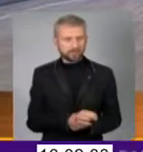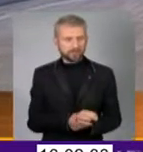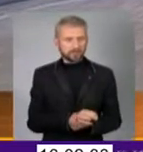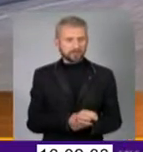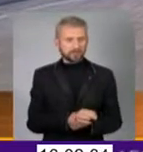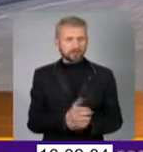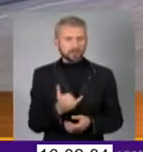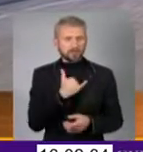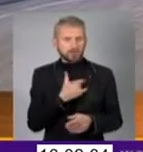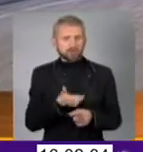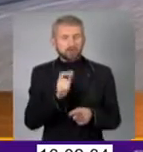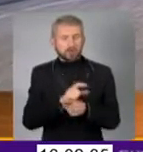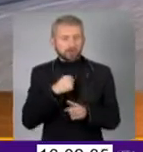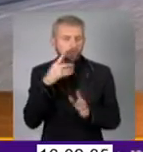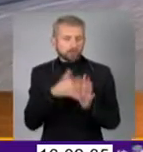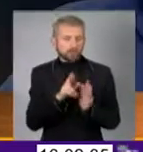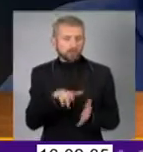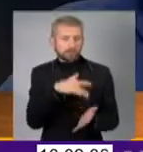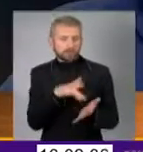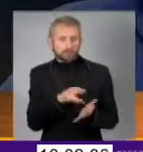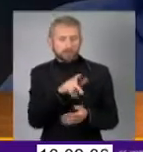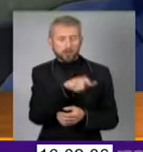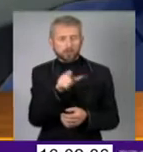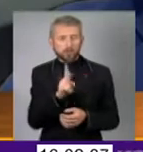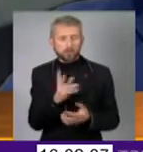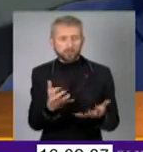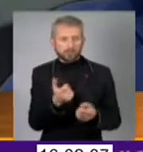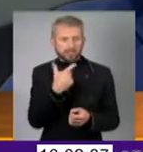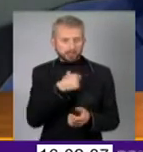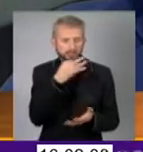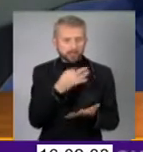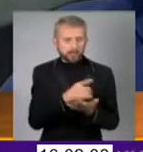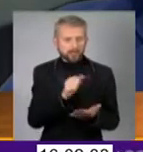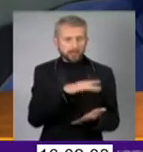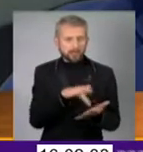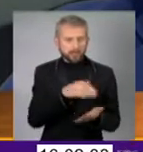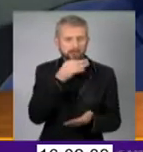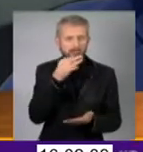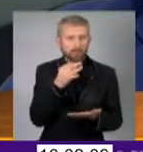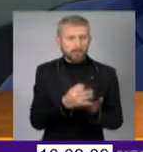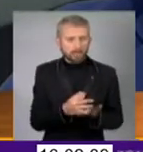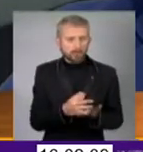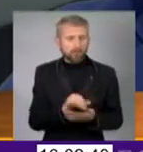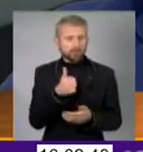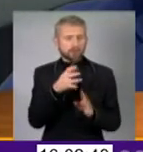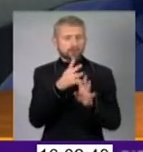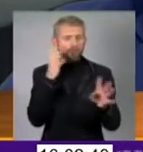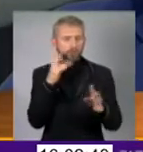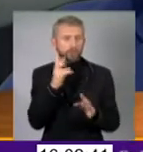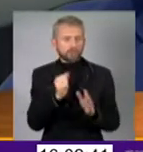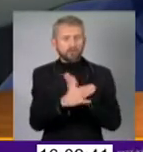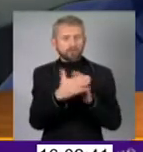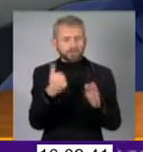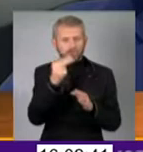Нас більше цей, ми розуміємо, як місто, як ті люди, які сьогодні взяли на себе відповідальність за місто, відповідаємо в першу чергу на